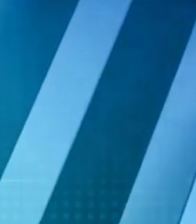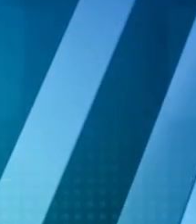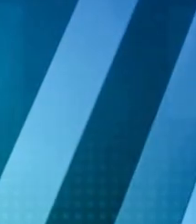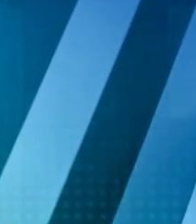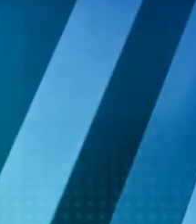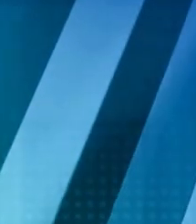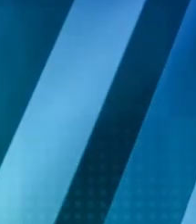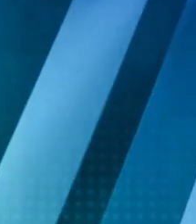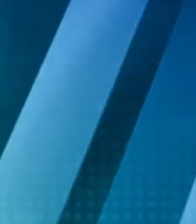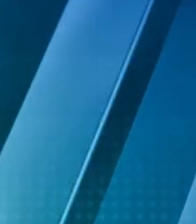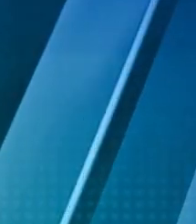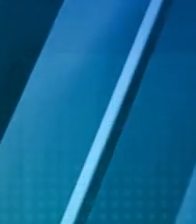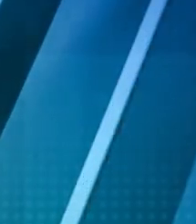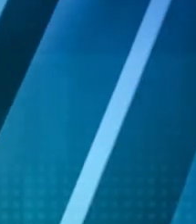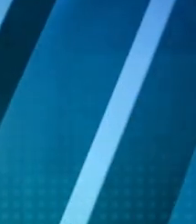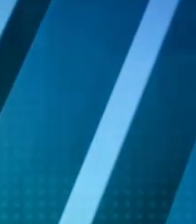МУЗЫКАЛЬНАЯ ЗАСТАВКА